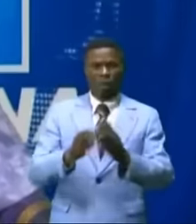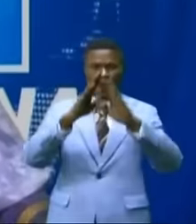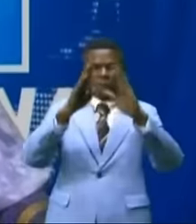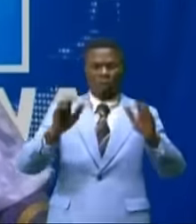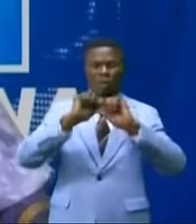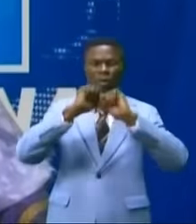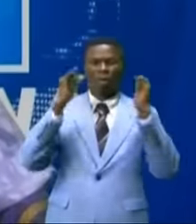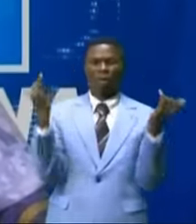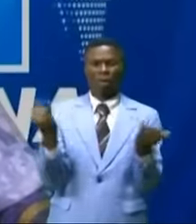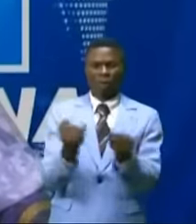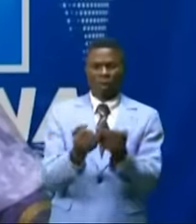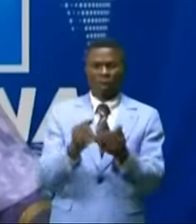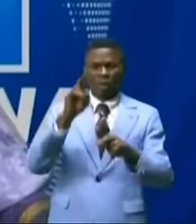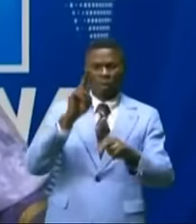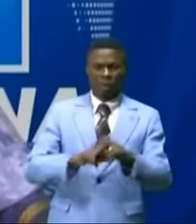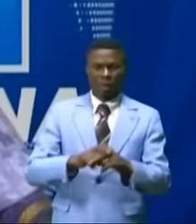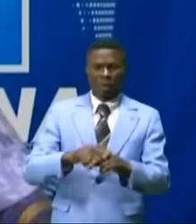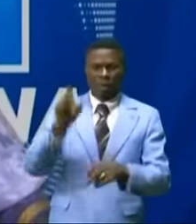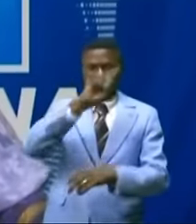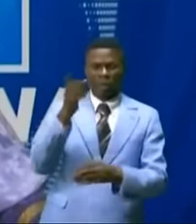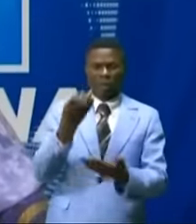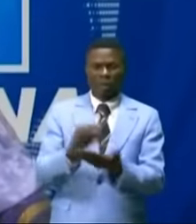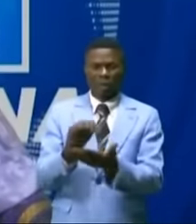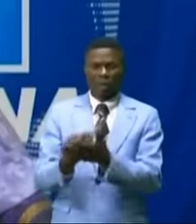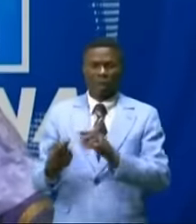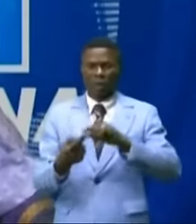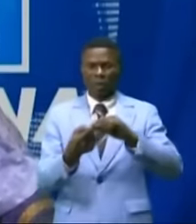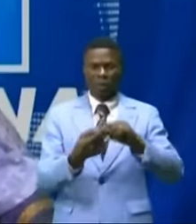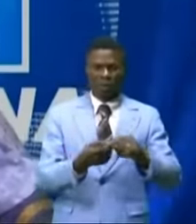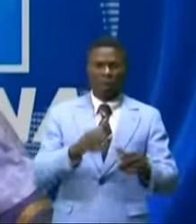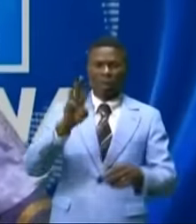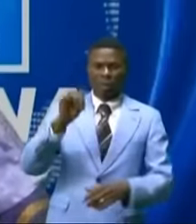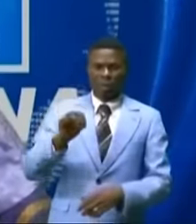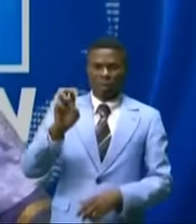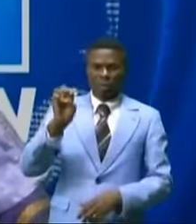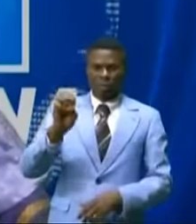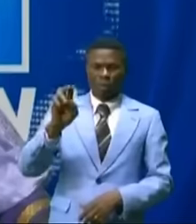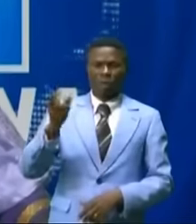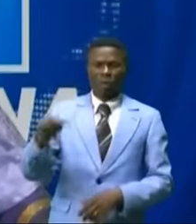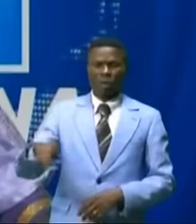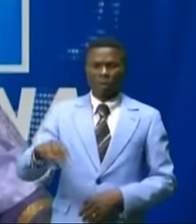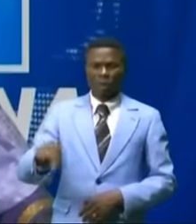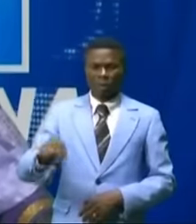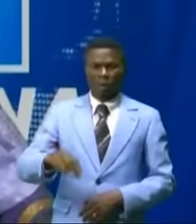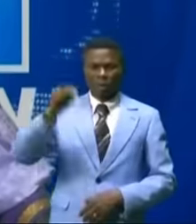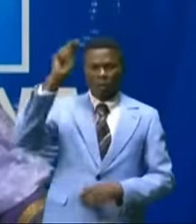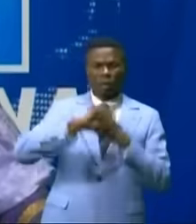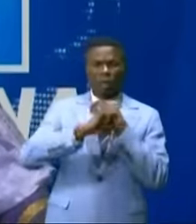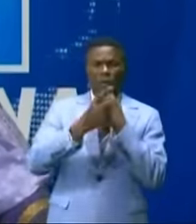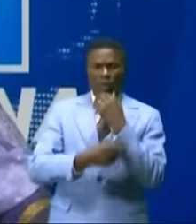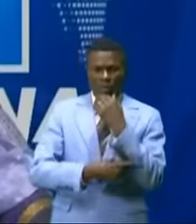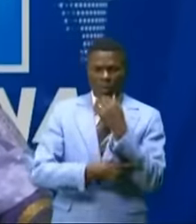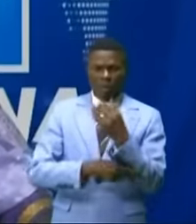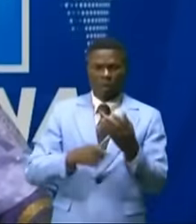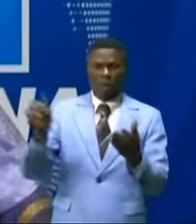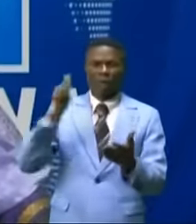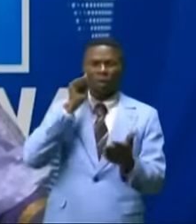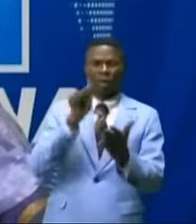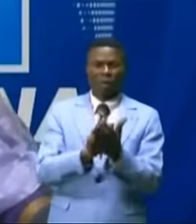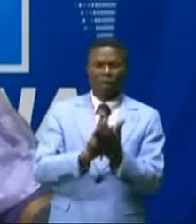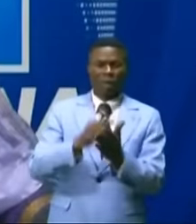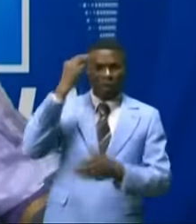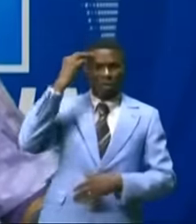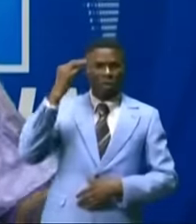industriel qui vont s'installer dans la zone économique spéciale de Moussénéné. Nous sommes dans la province du Nord Kivu. Un arrêté